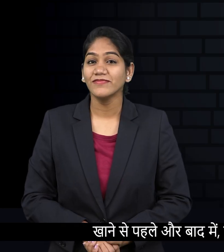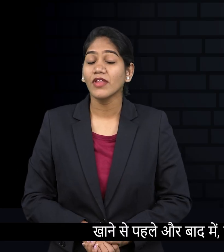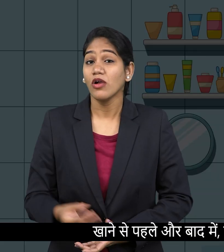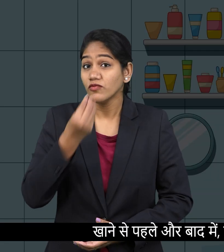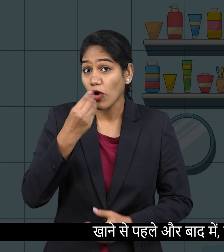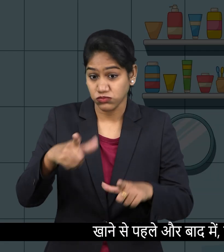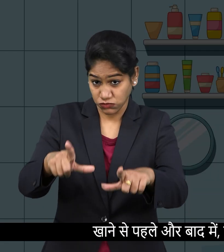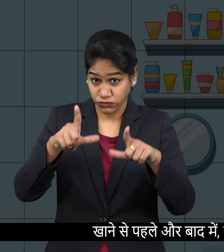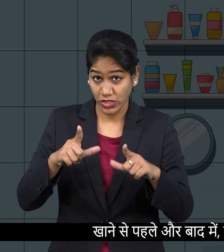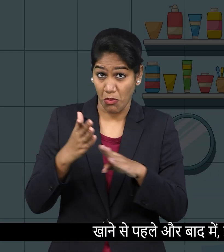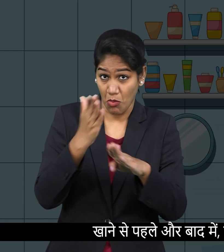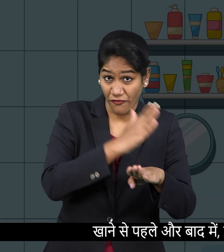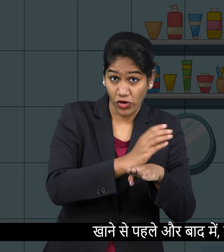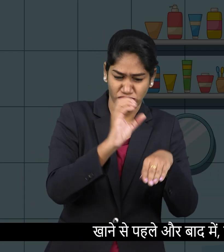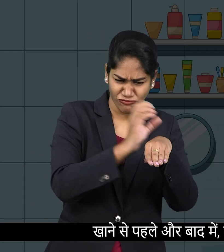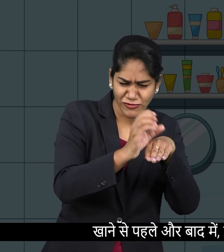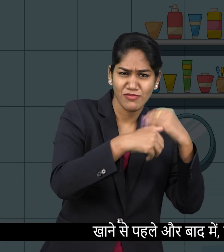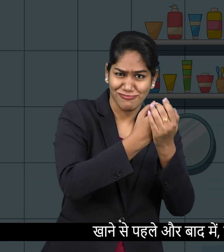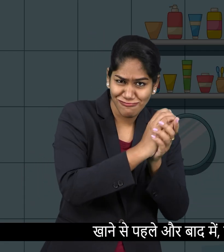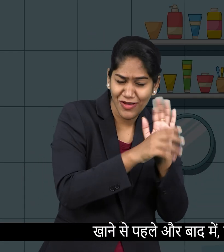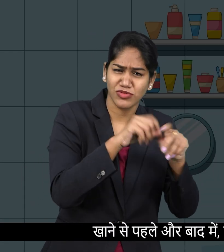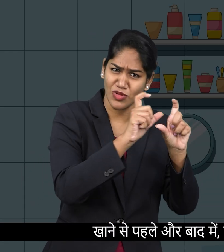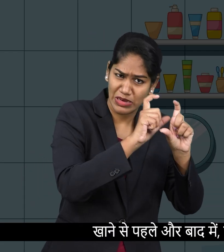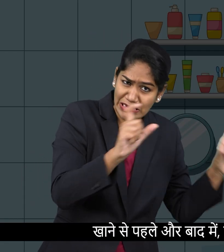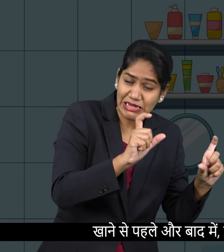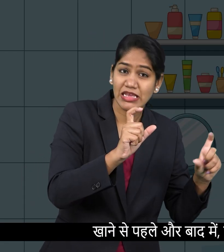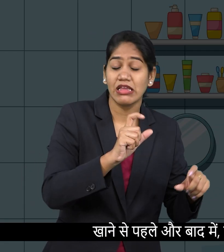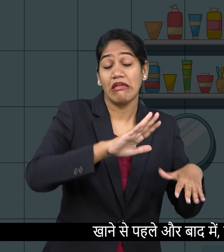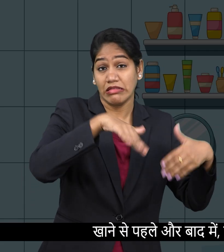खाने से पहले और बाद में हमेशा अपने हाथ